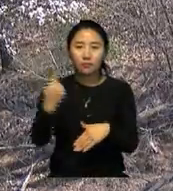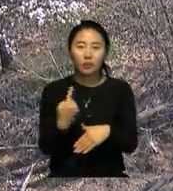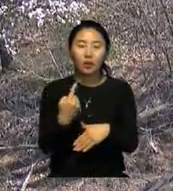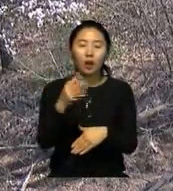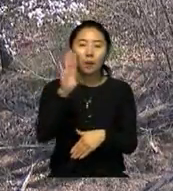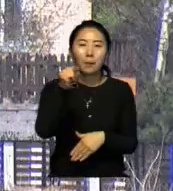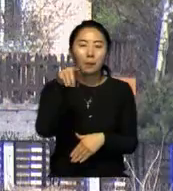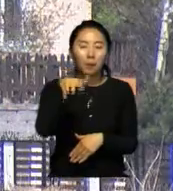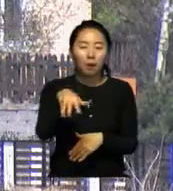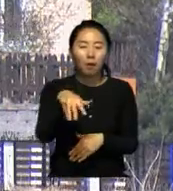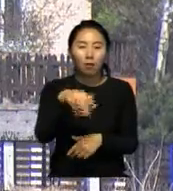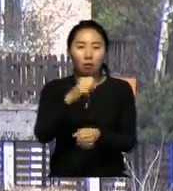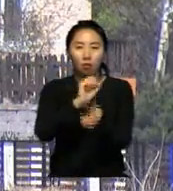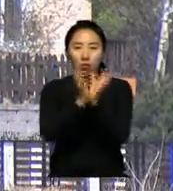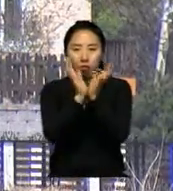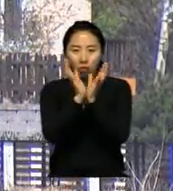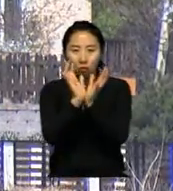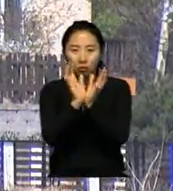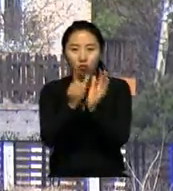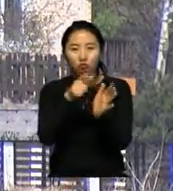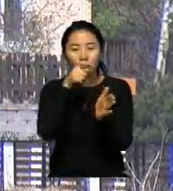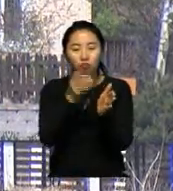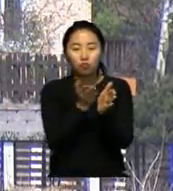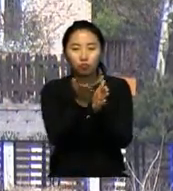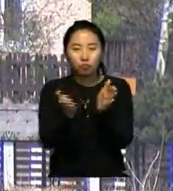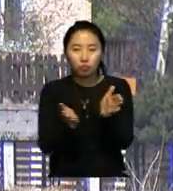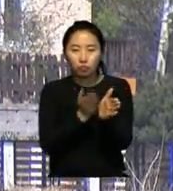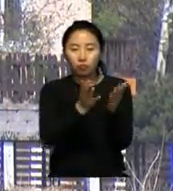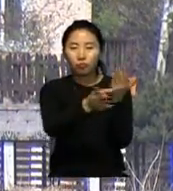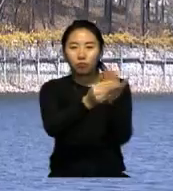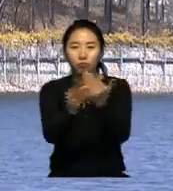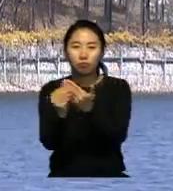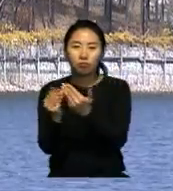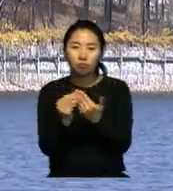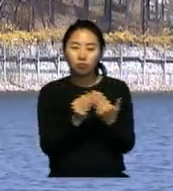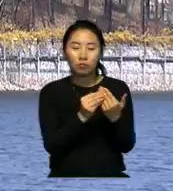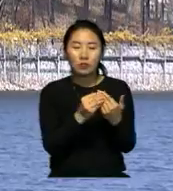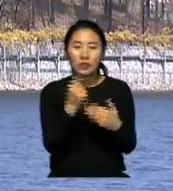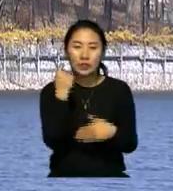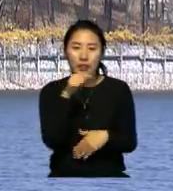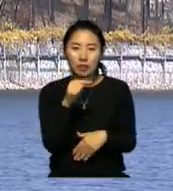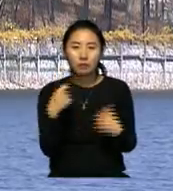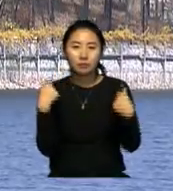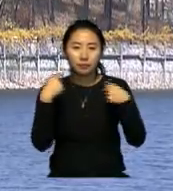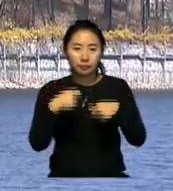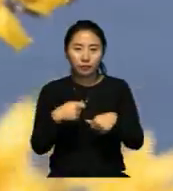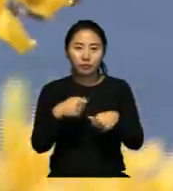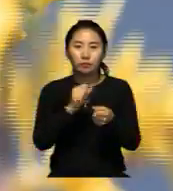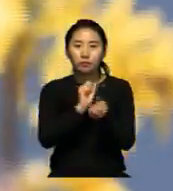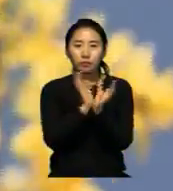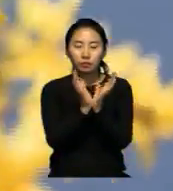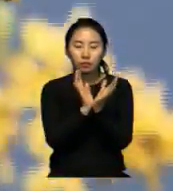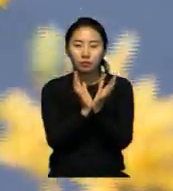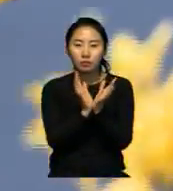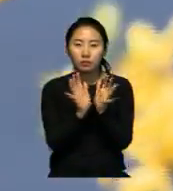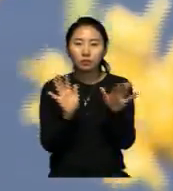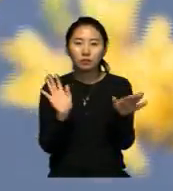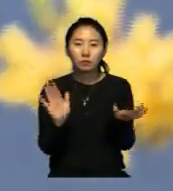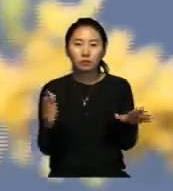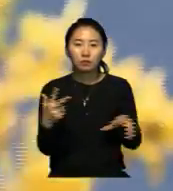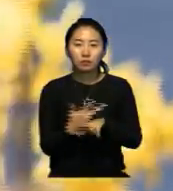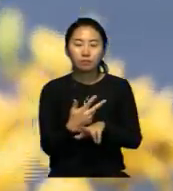벚꽃 물결은 호숫가 마을을 곱게 수놓았습니다. 노란 옷으로 치장한 개나리꽃은 이번